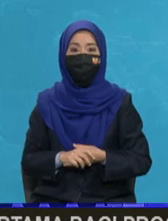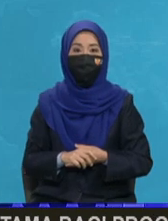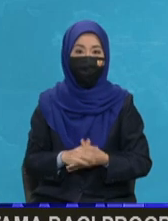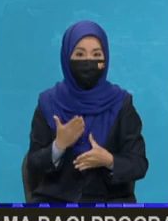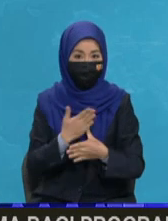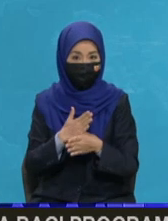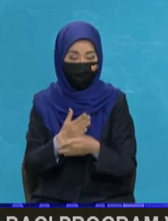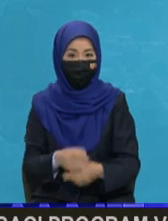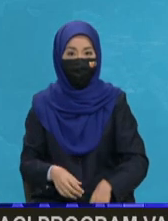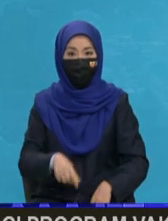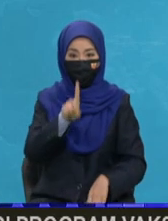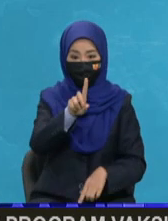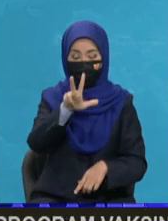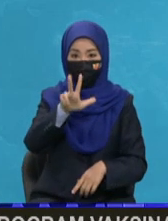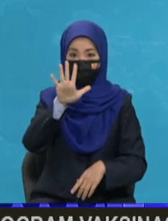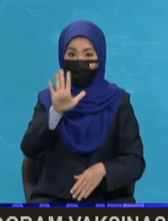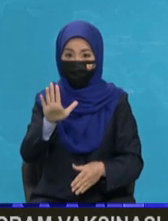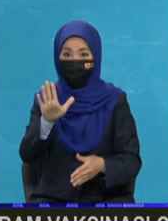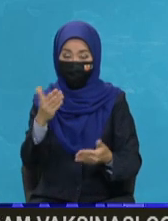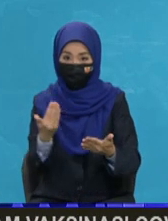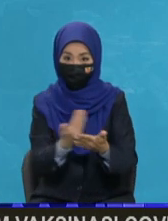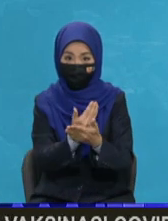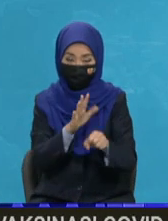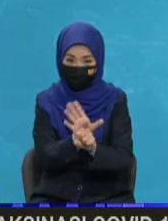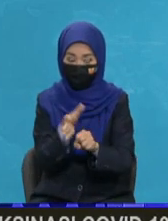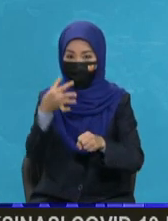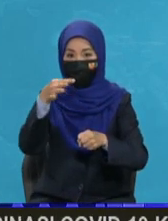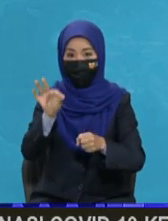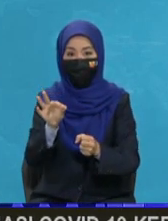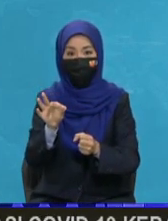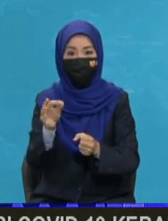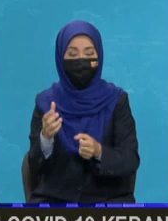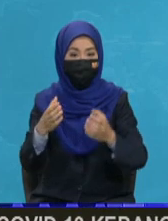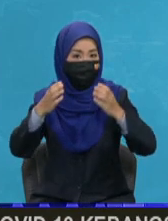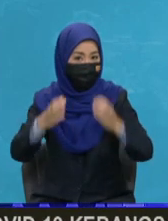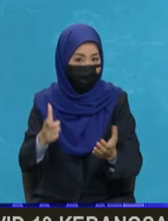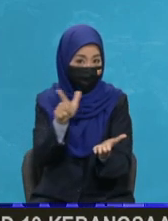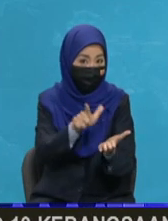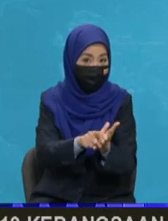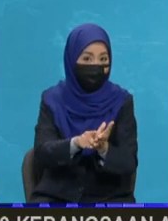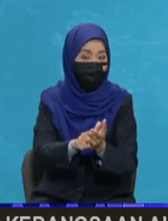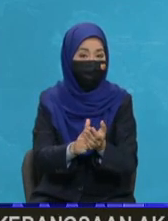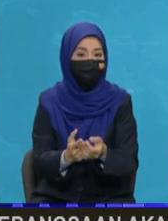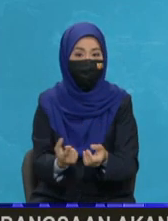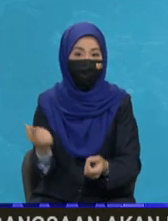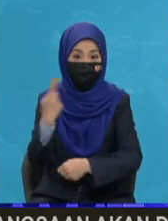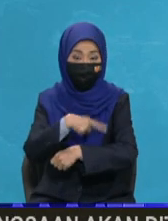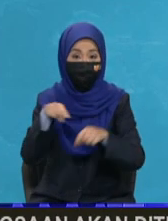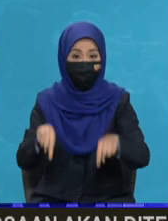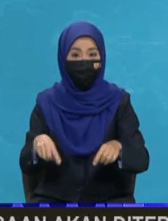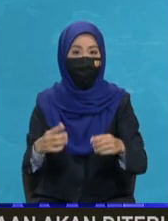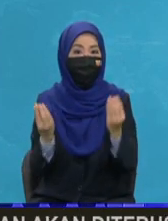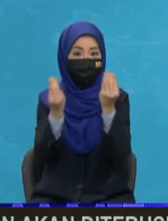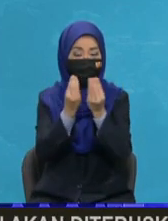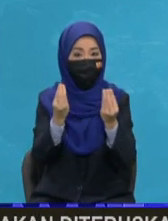Hai sementara itu 135cc baru jahitan kawitna intim disahkan hari ini menjadikan jumlah keseluruhan